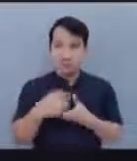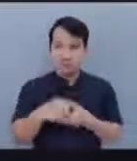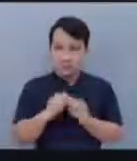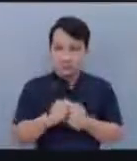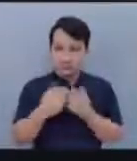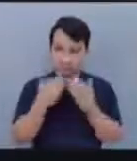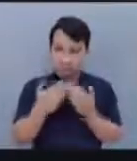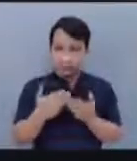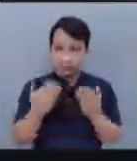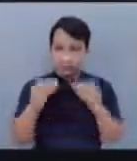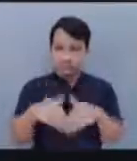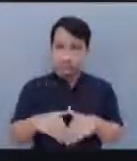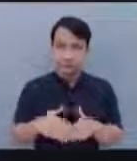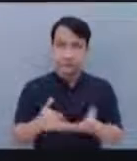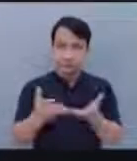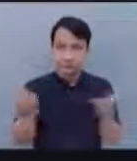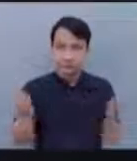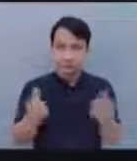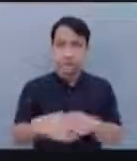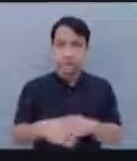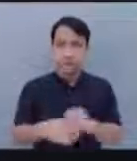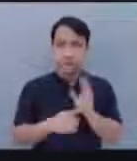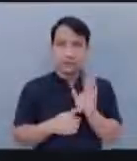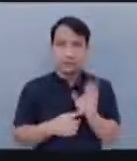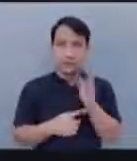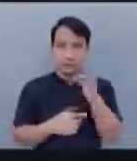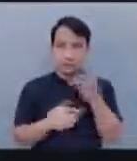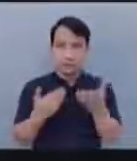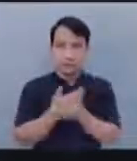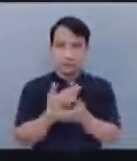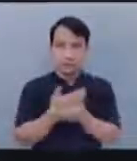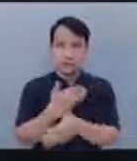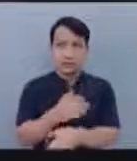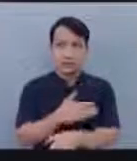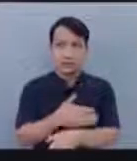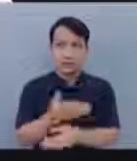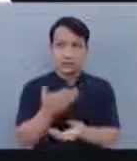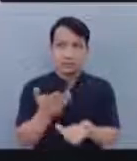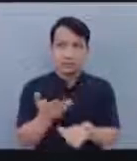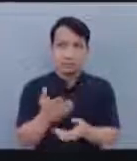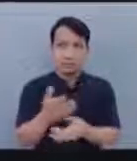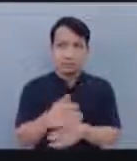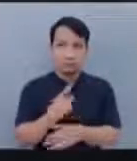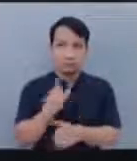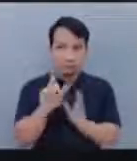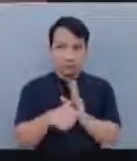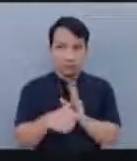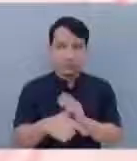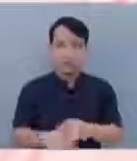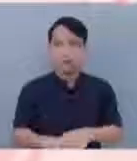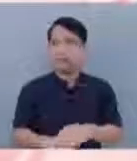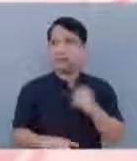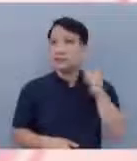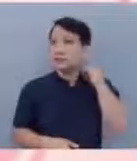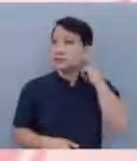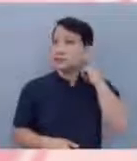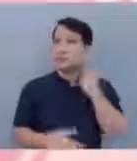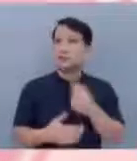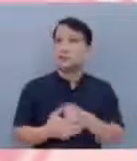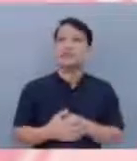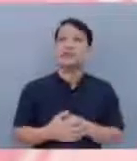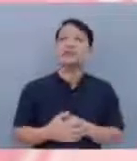At ating papakinggan ang kanyang bagong kanta. Mamaya. Ayan.